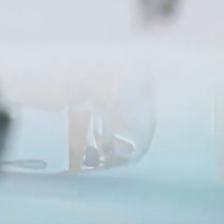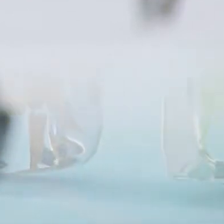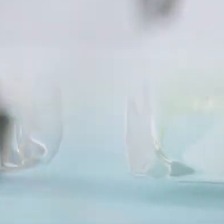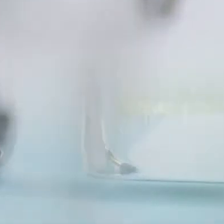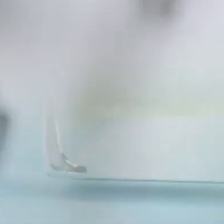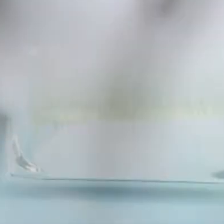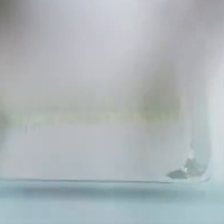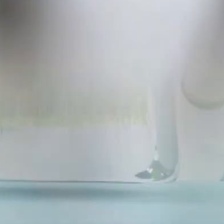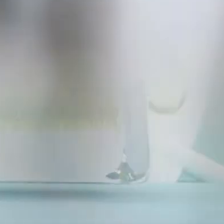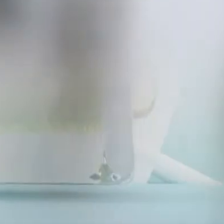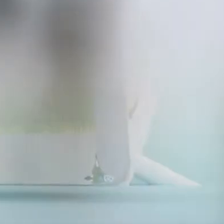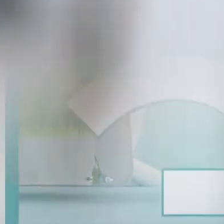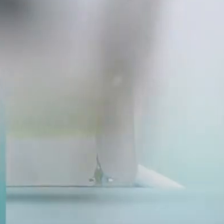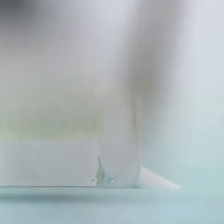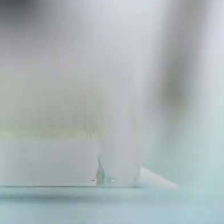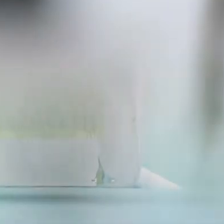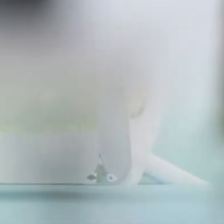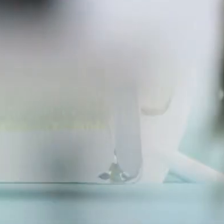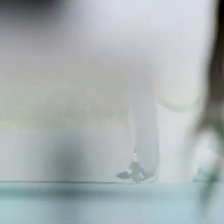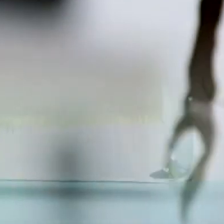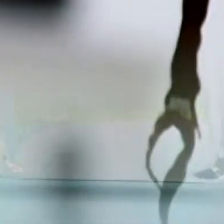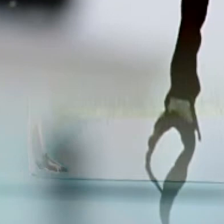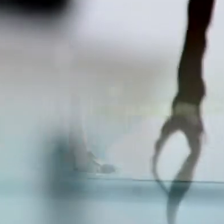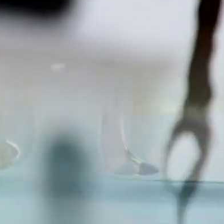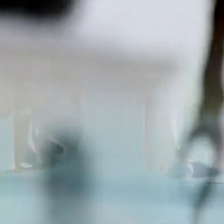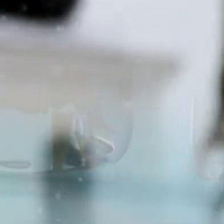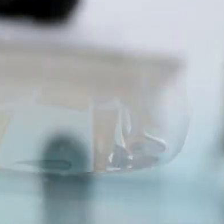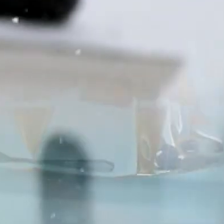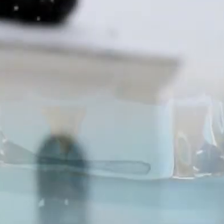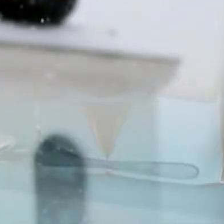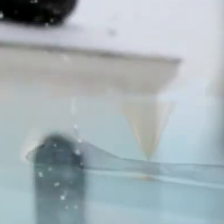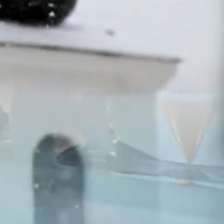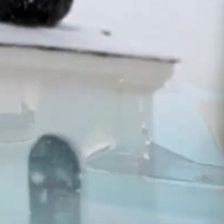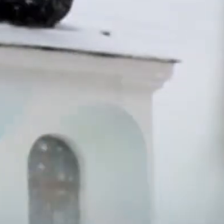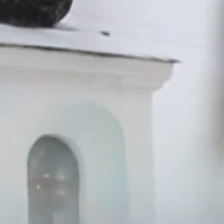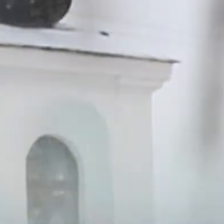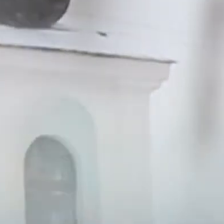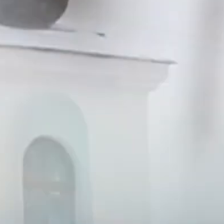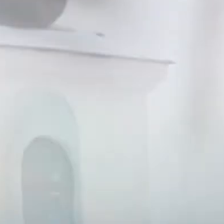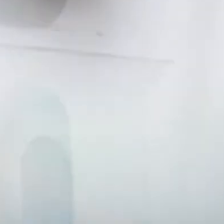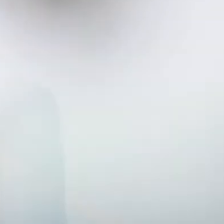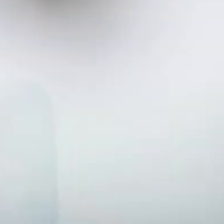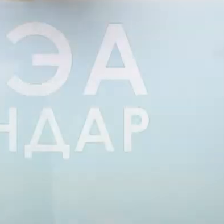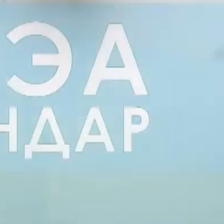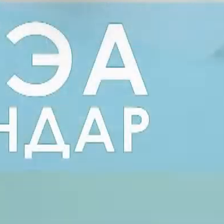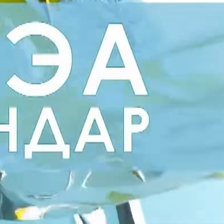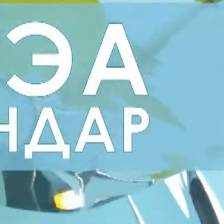Светловый день у поравнанні с пятницей повялічыцца на 4 хвилины и складе 9 годин 38